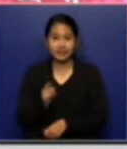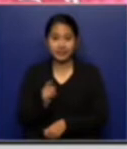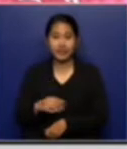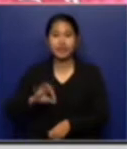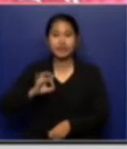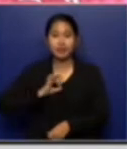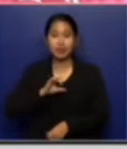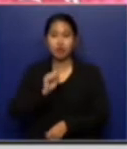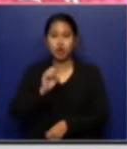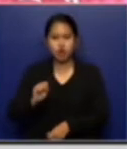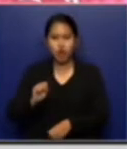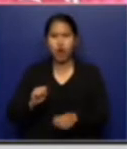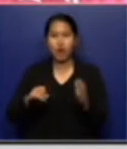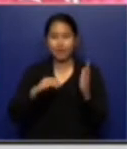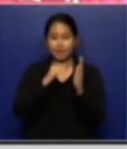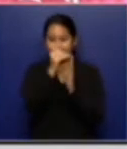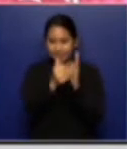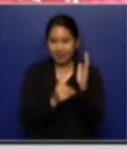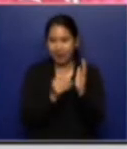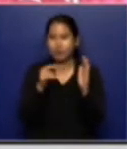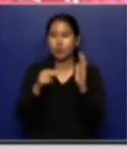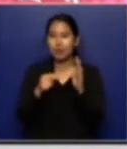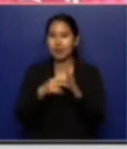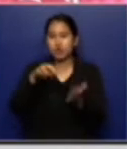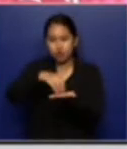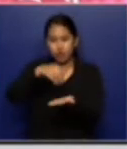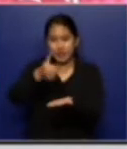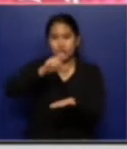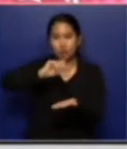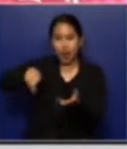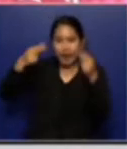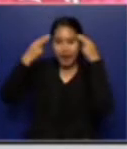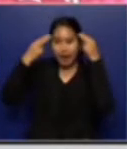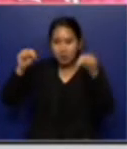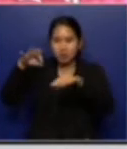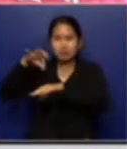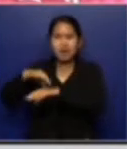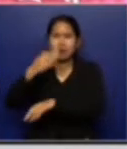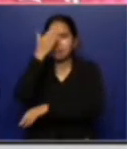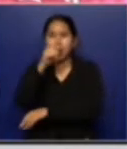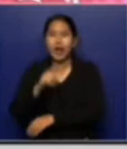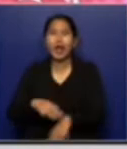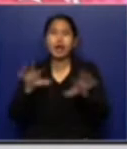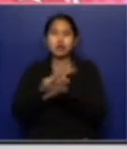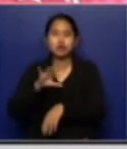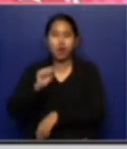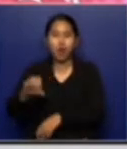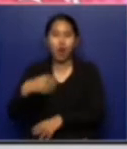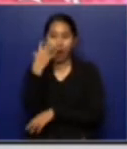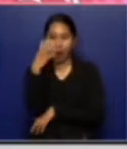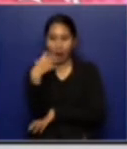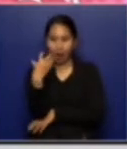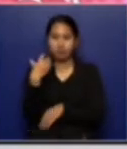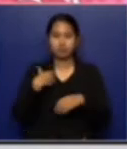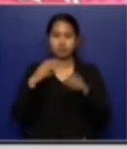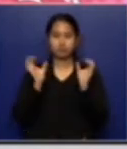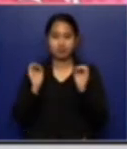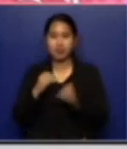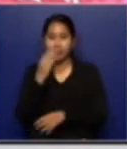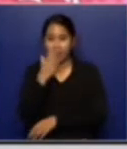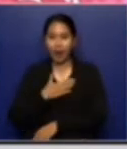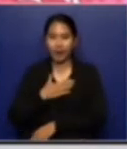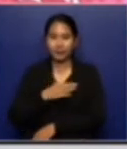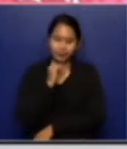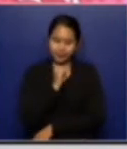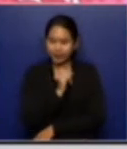ส.เขตนี่ก็โชคดีกว่าการเป็นนายกรัฐมนตรีอยู่นะคะตรงที่ว่าส.ส.เขตไม่ค่อยถูกหลอกค่ะเพราะว่าเราเองลงพื้นที่เ